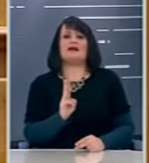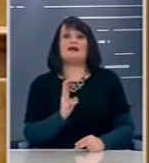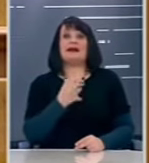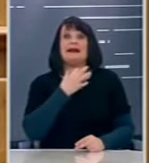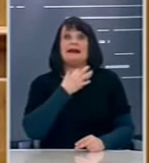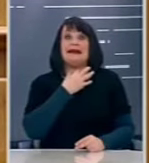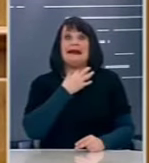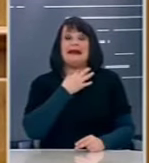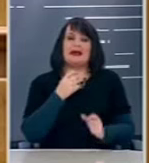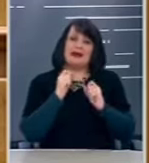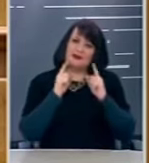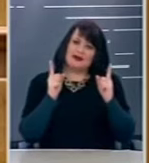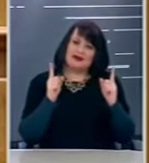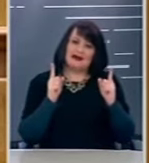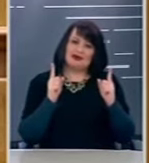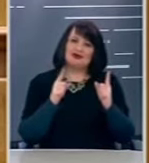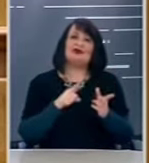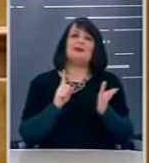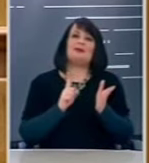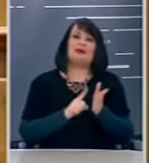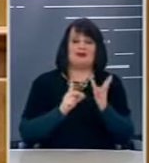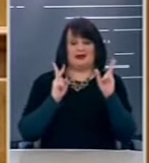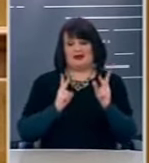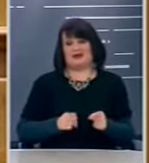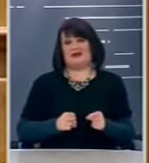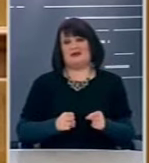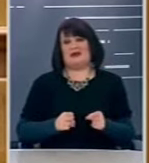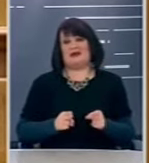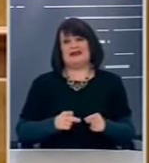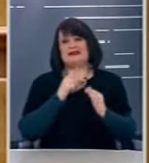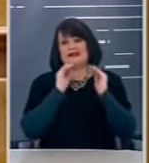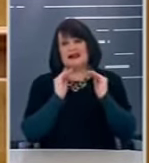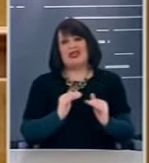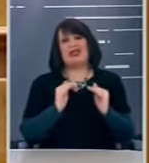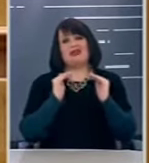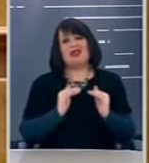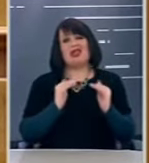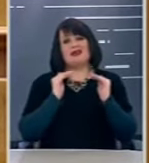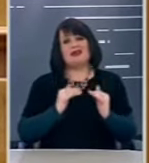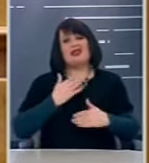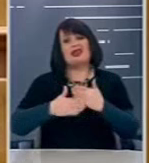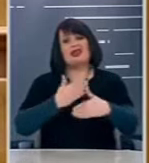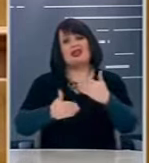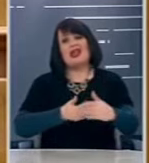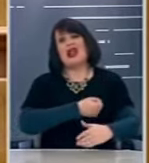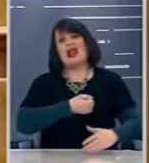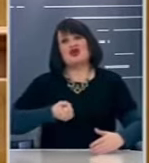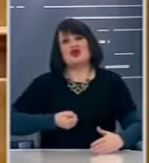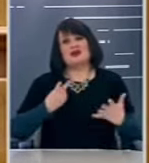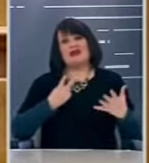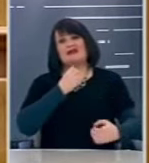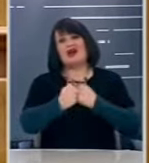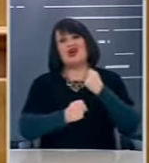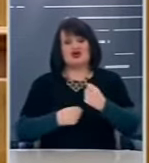ανάγκη επιτέλους να σταματήσει αυτός ο φαύλος κύκλος της λιτότητας στην Ελλάδα. Μετά από 7